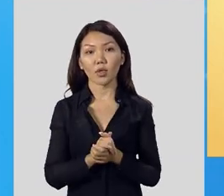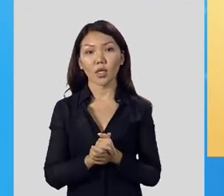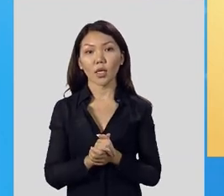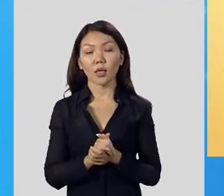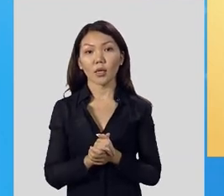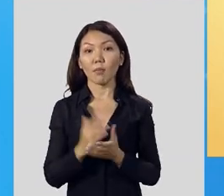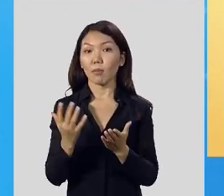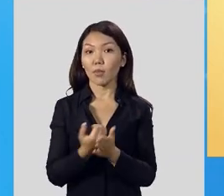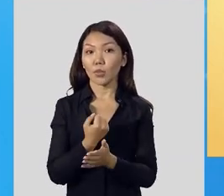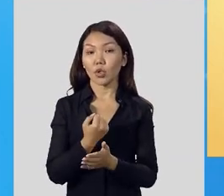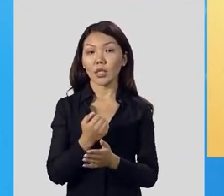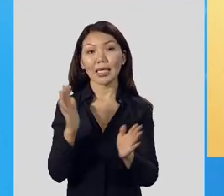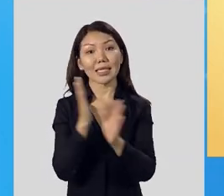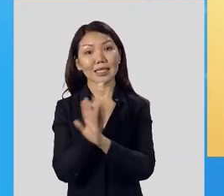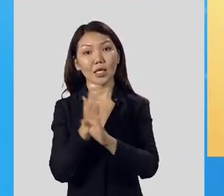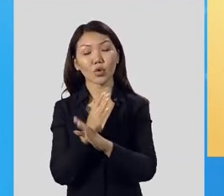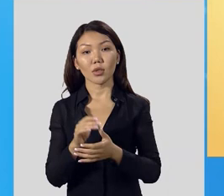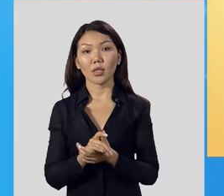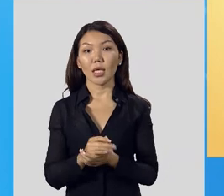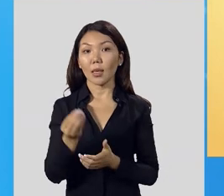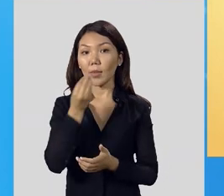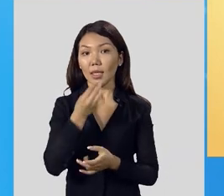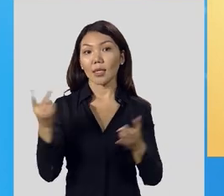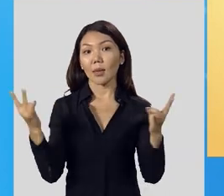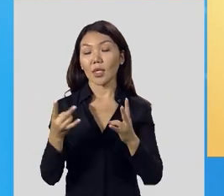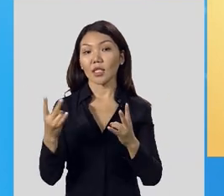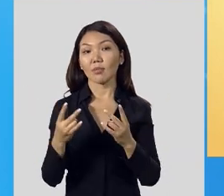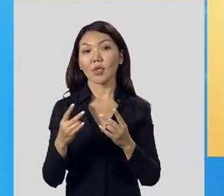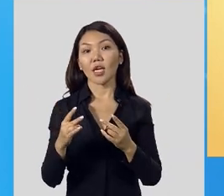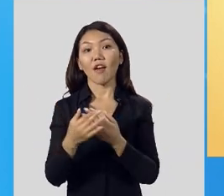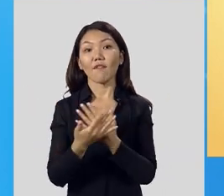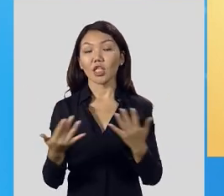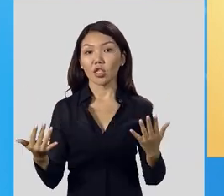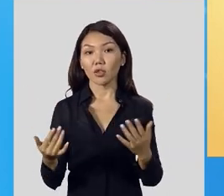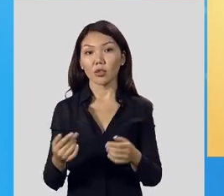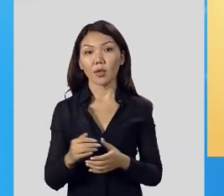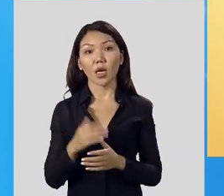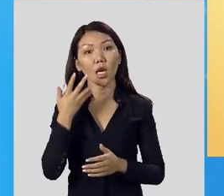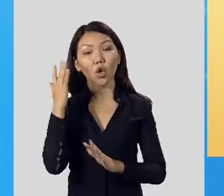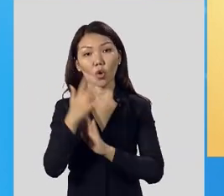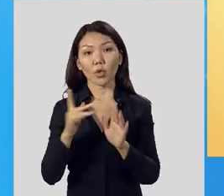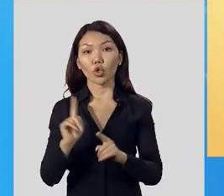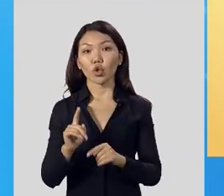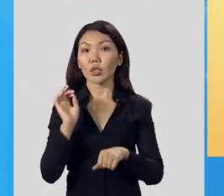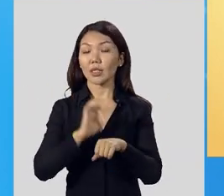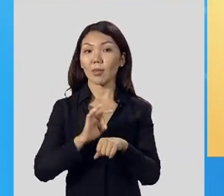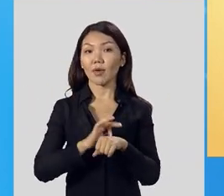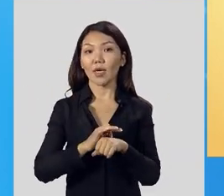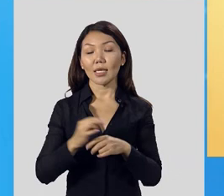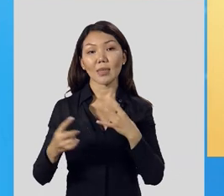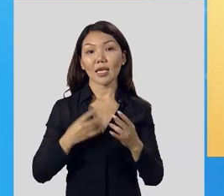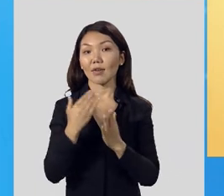кислород и питательные вещества, легко понять, что к заболеваниям нервной системы могут